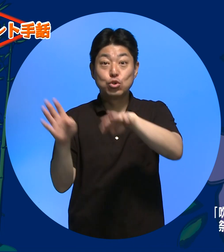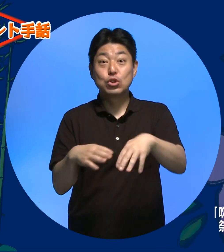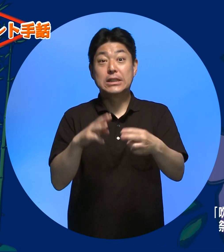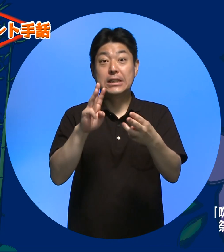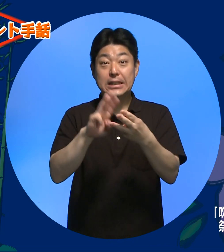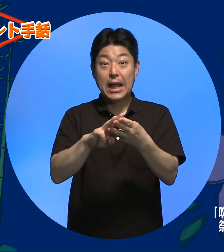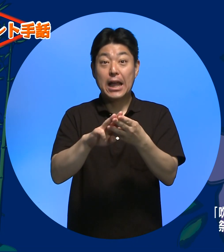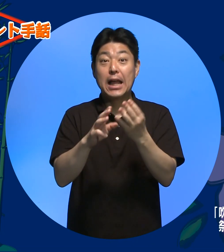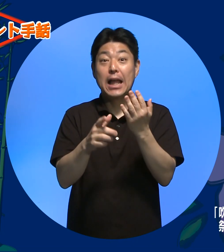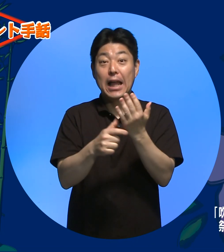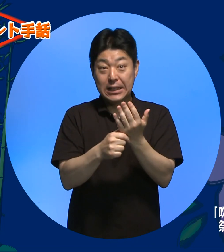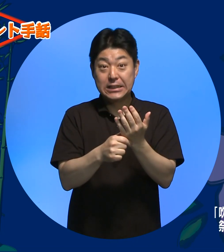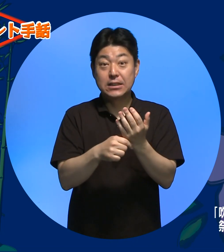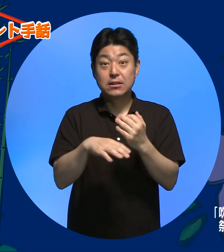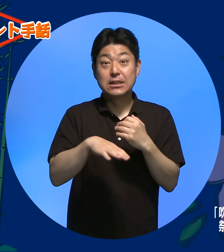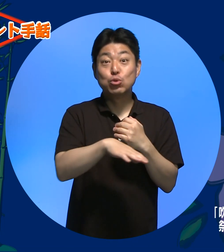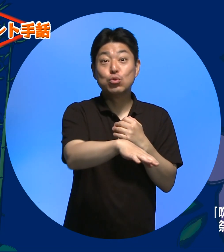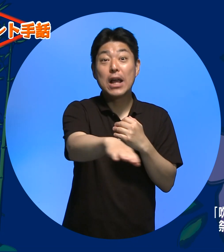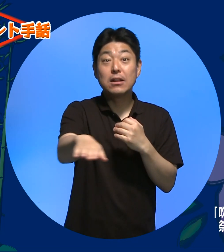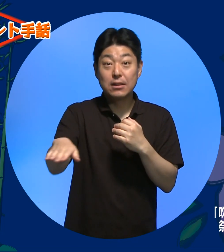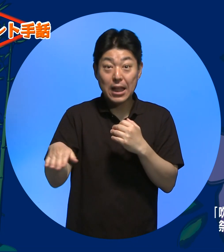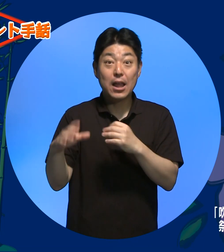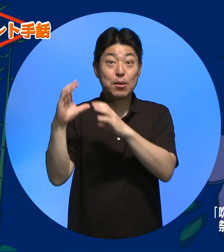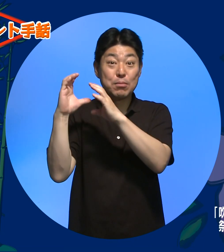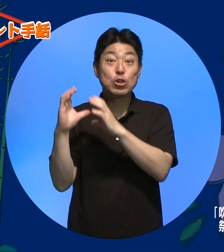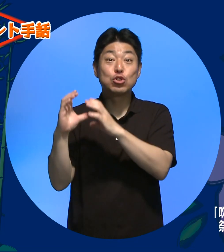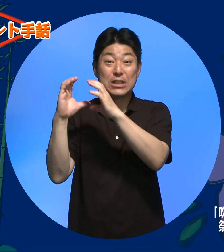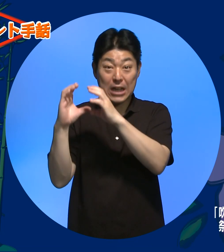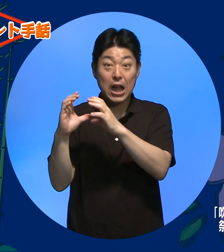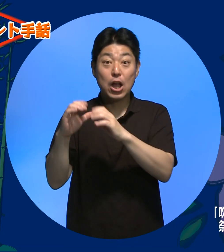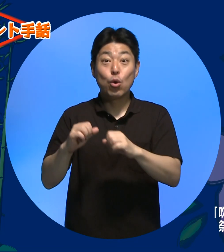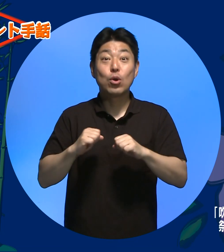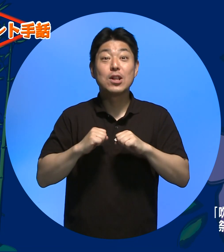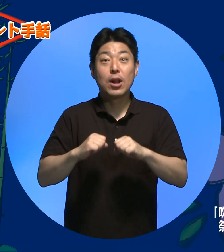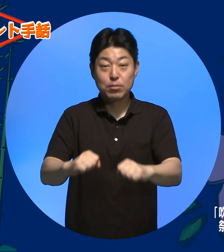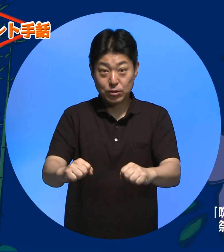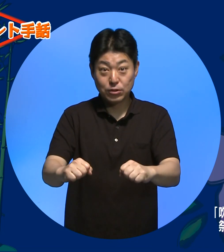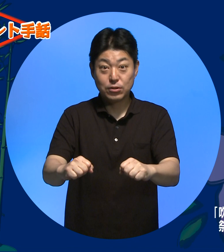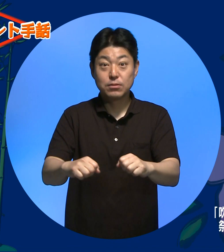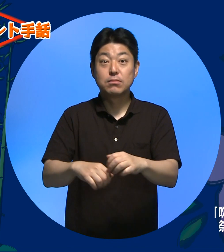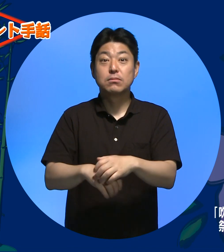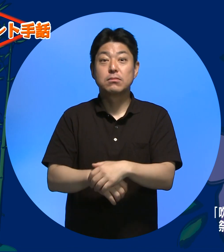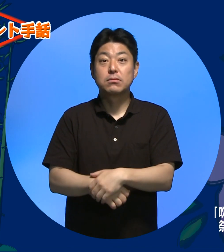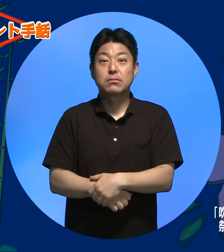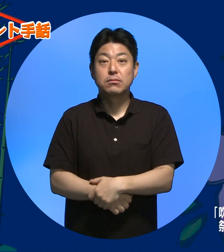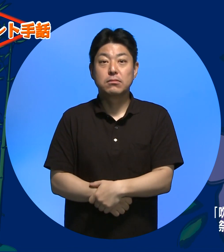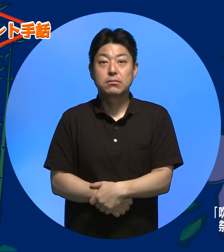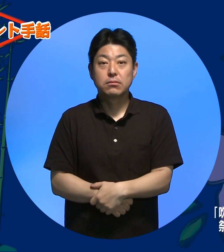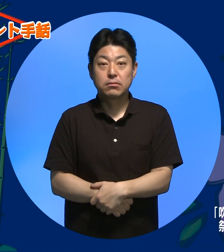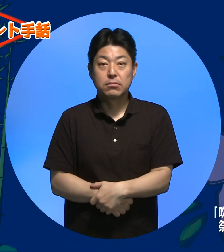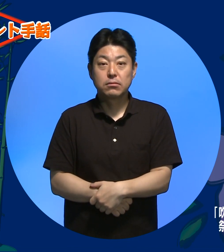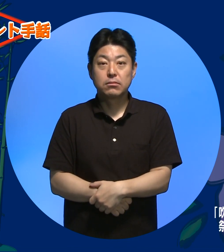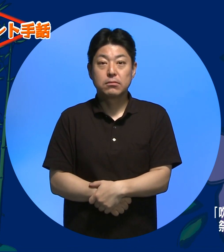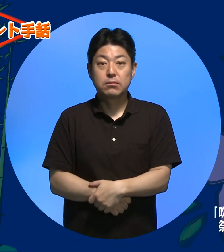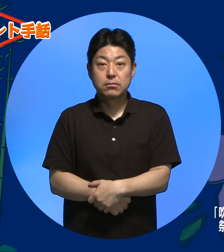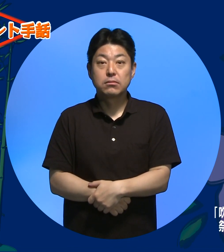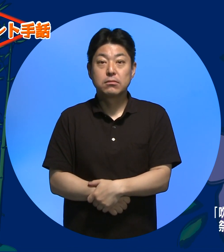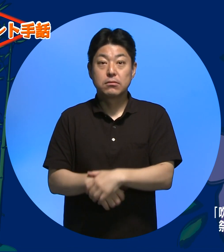吹田駅周辺で祭りが行われます。